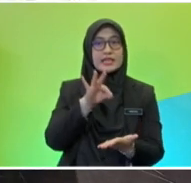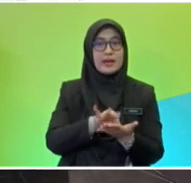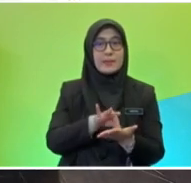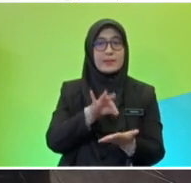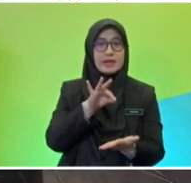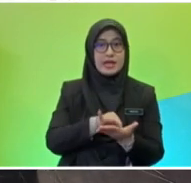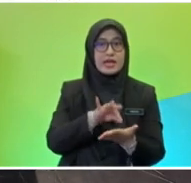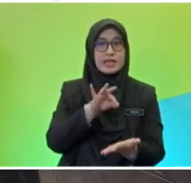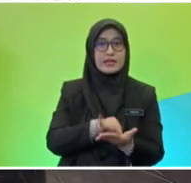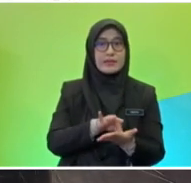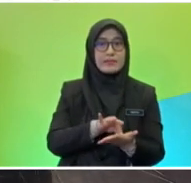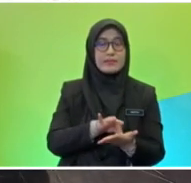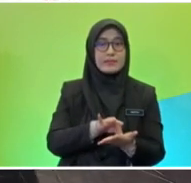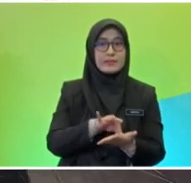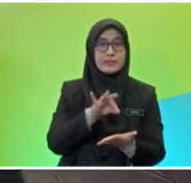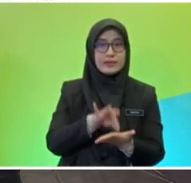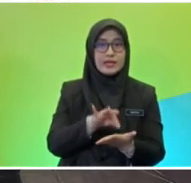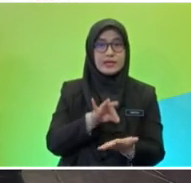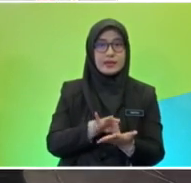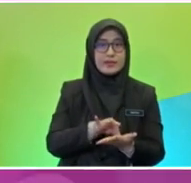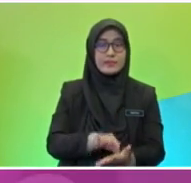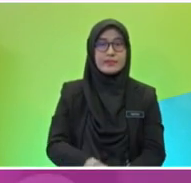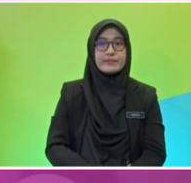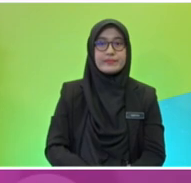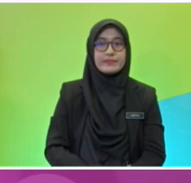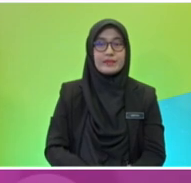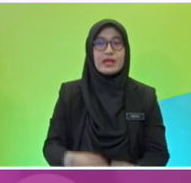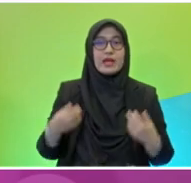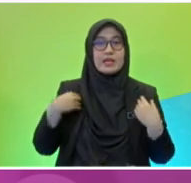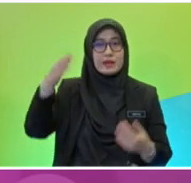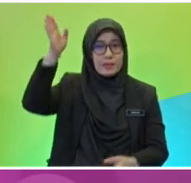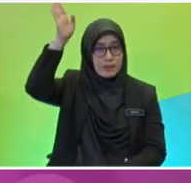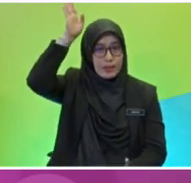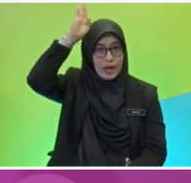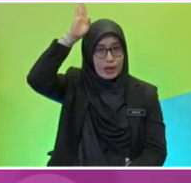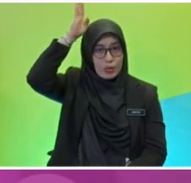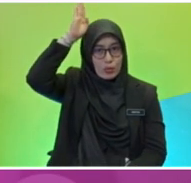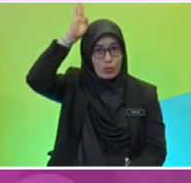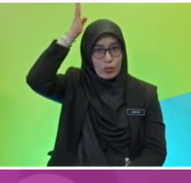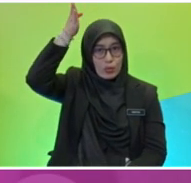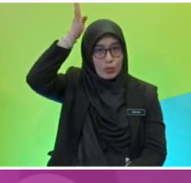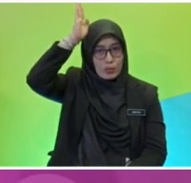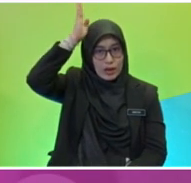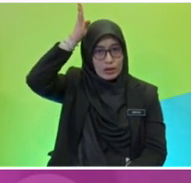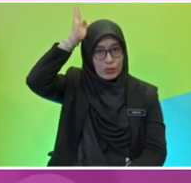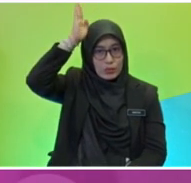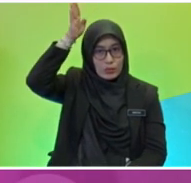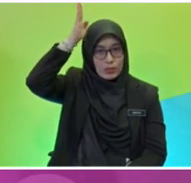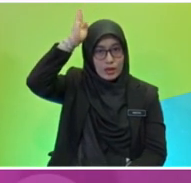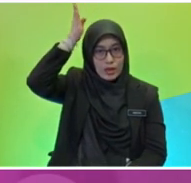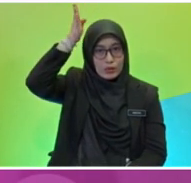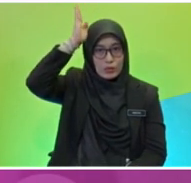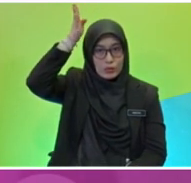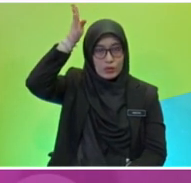Ayam. Ayam dia mempunyai balung. Balung. Nampak tak ayam? Teka-teki, teka-tekuk. Di